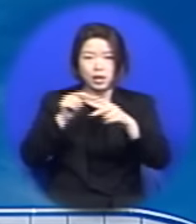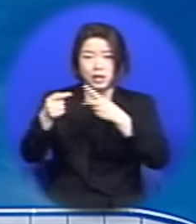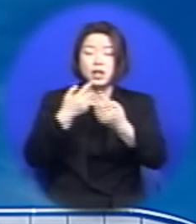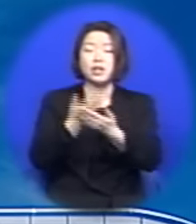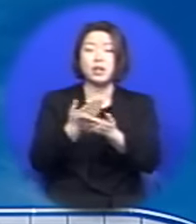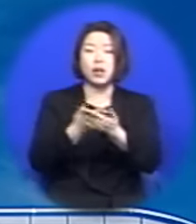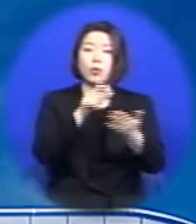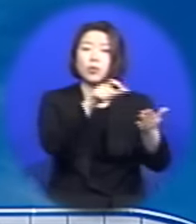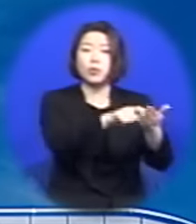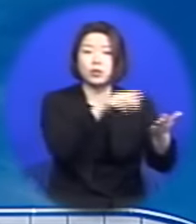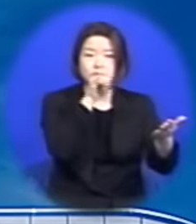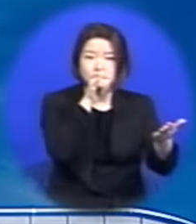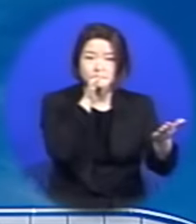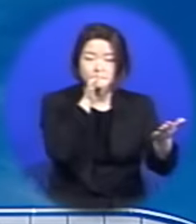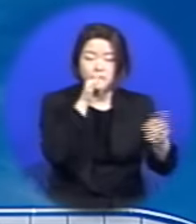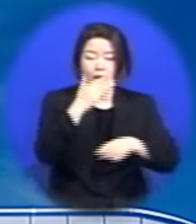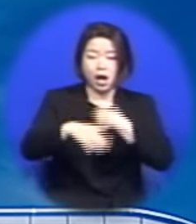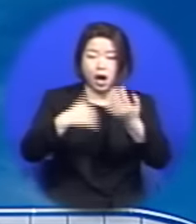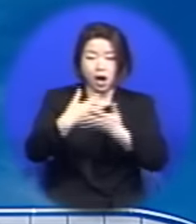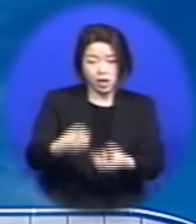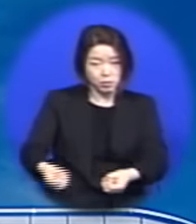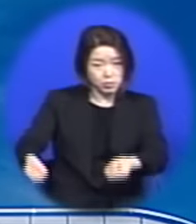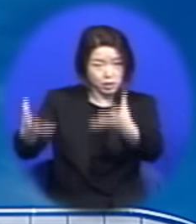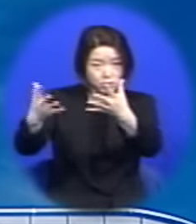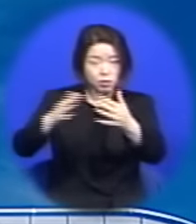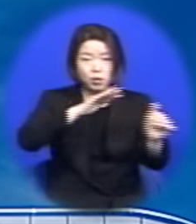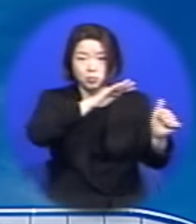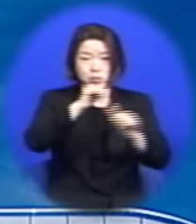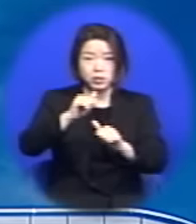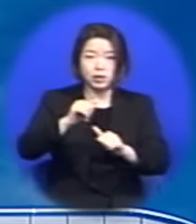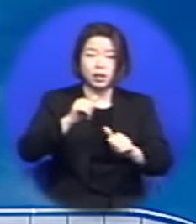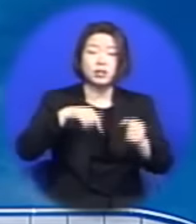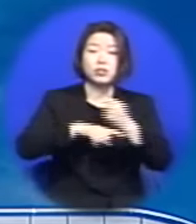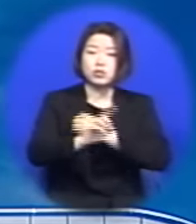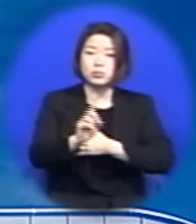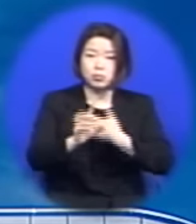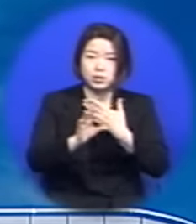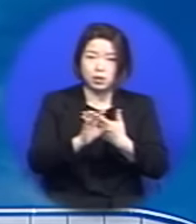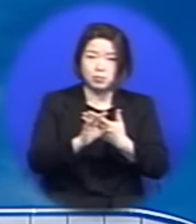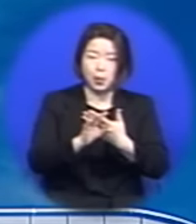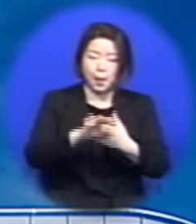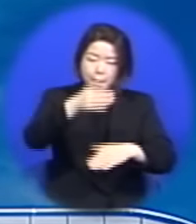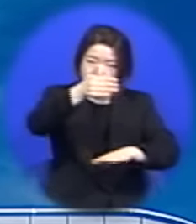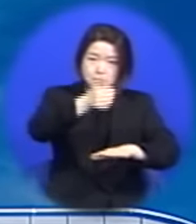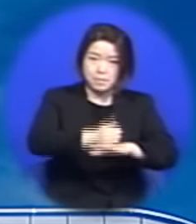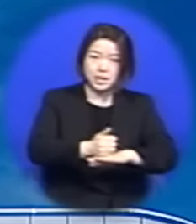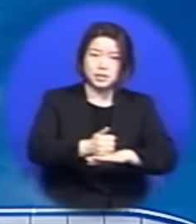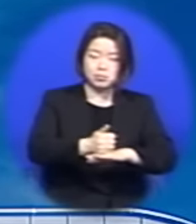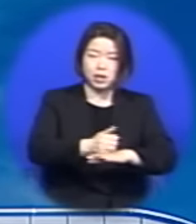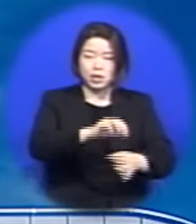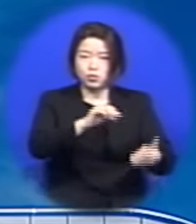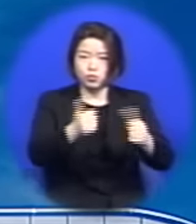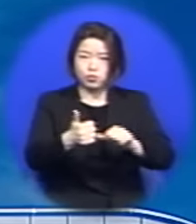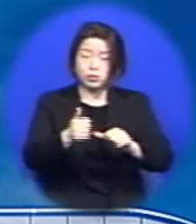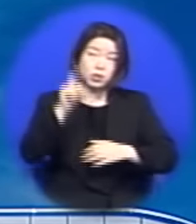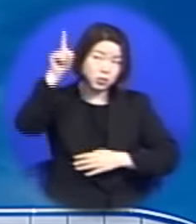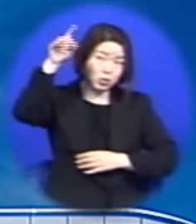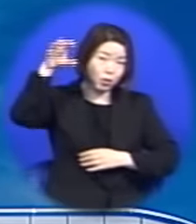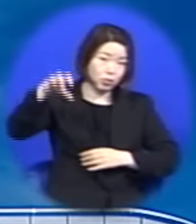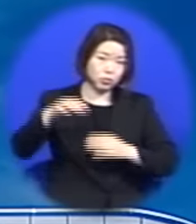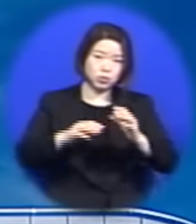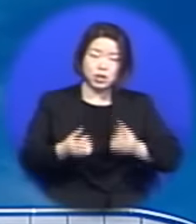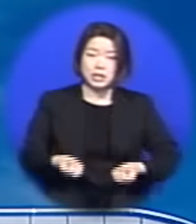하는지라 하나님이 잔치에 부르셨다는 말은 얼핏 생각하면 마지막 이제 죽어서 천국 잔치에